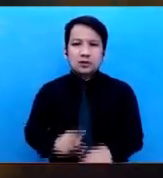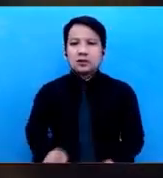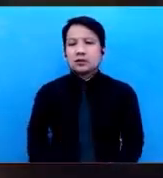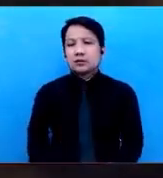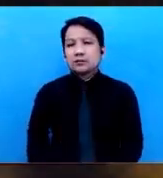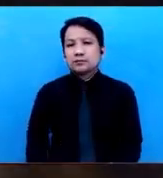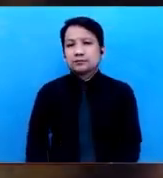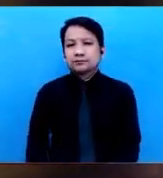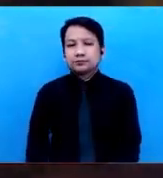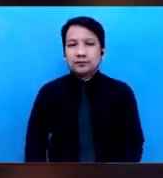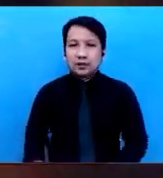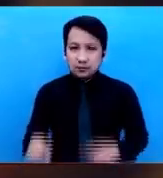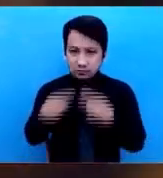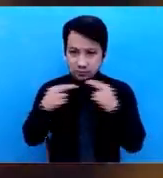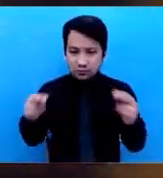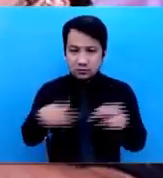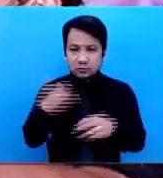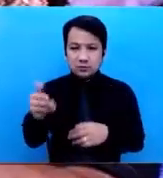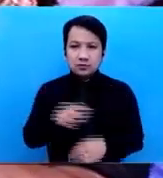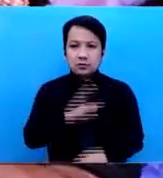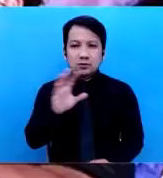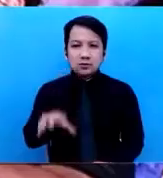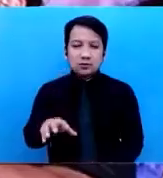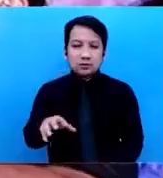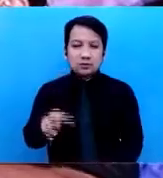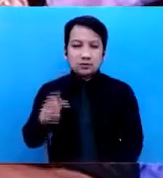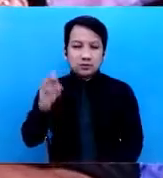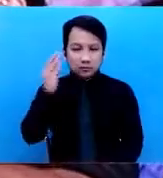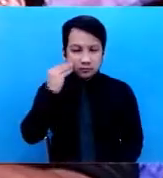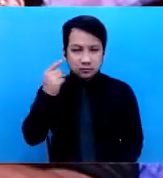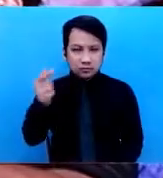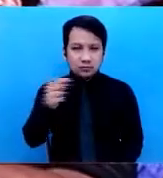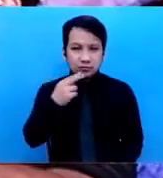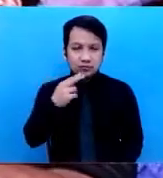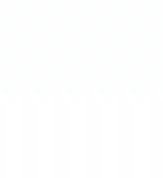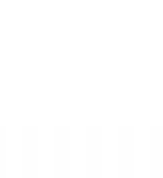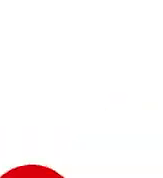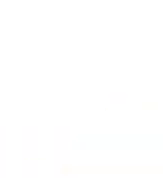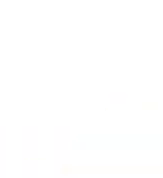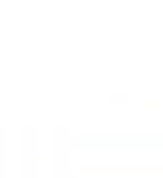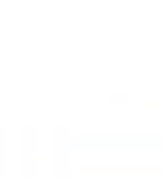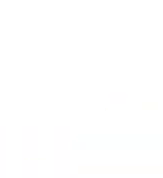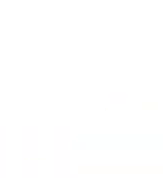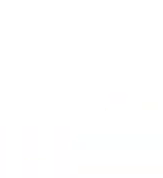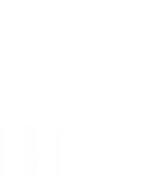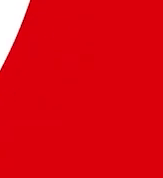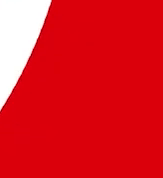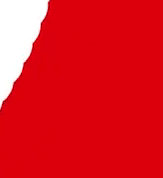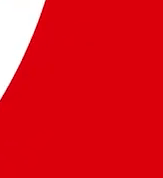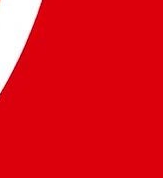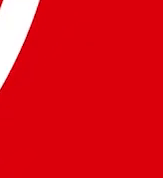Pilipinas. Nagbabalita mula sa frontline, Mon Gualvez, News 5.